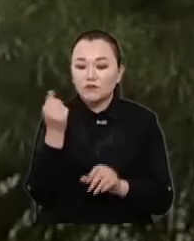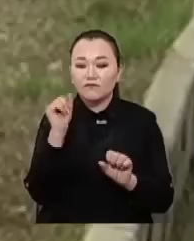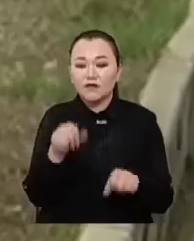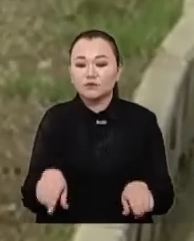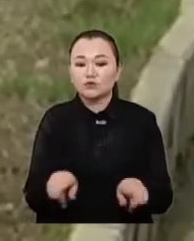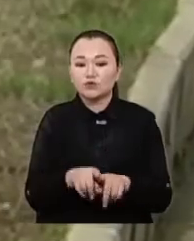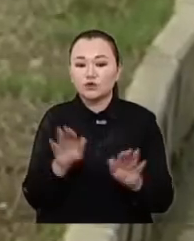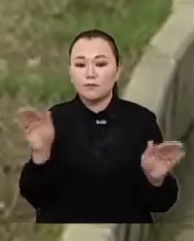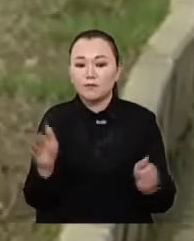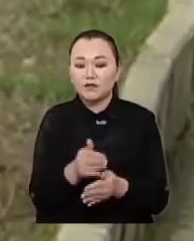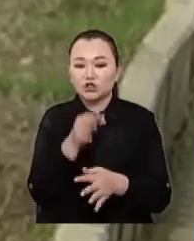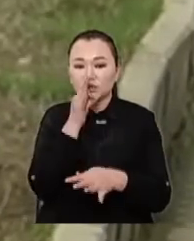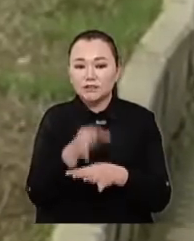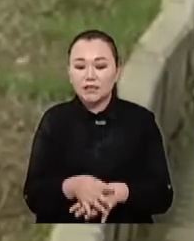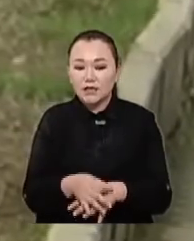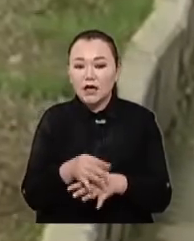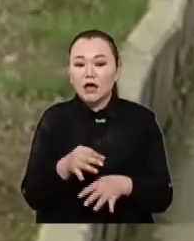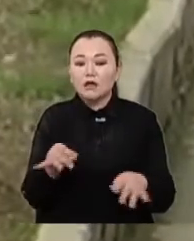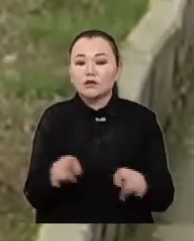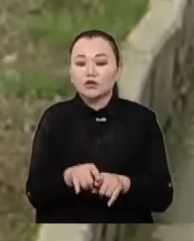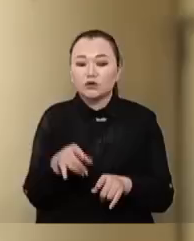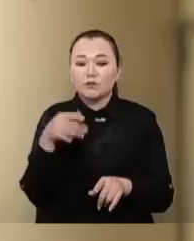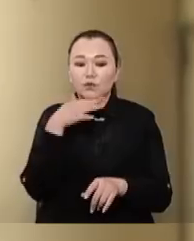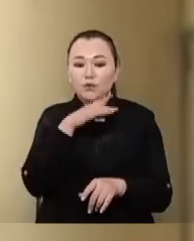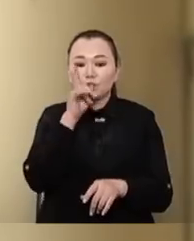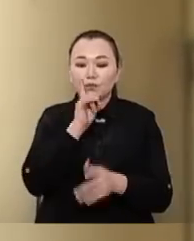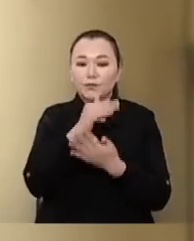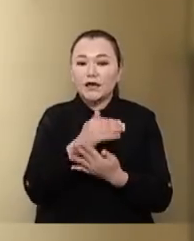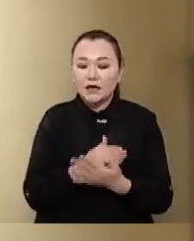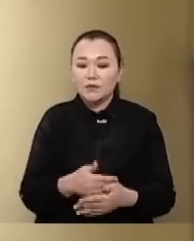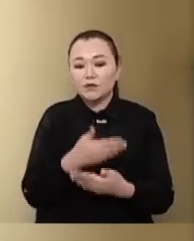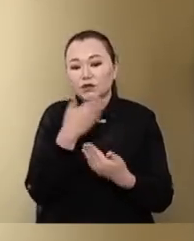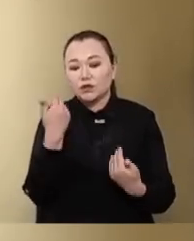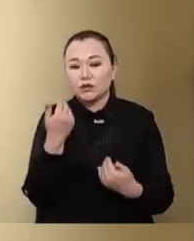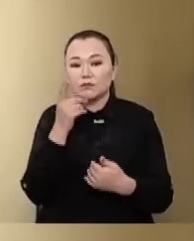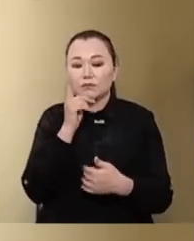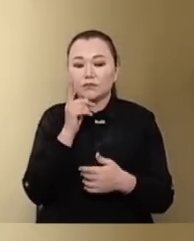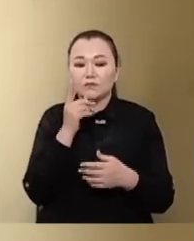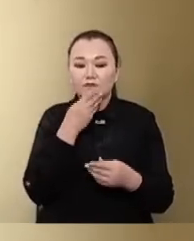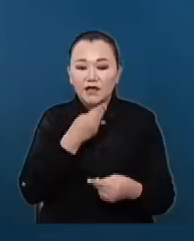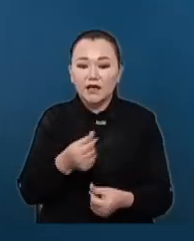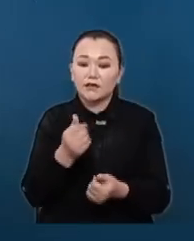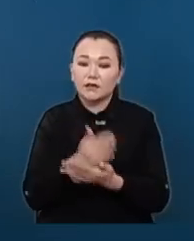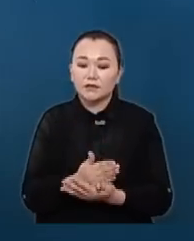те азайғанын алға тартуда. Сонымен бірге көпке ыңғайлы бағдарламалардың да жоқтығы әсер етуде дейді.